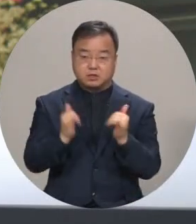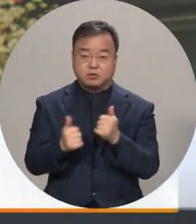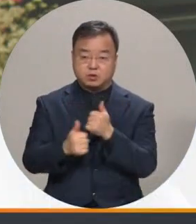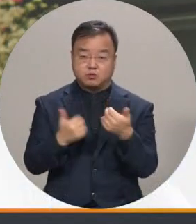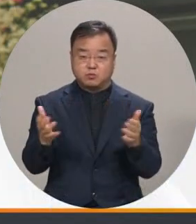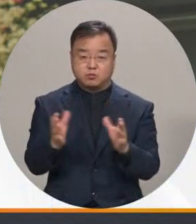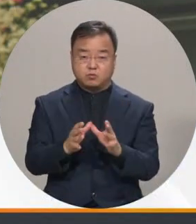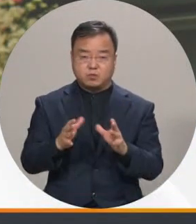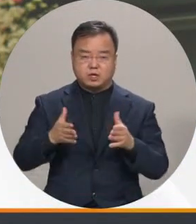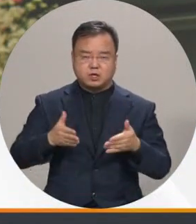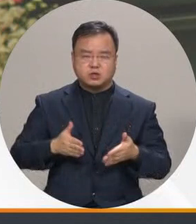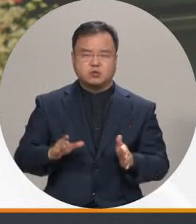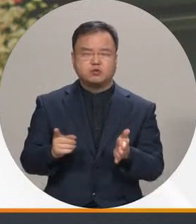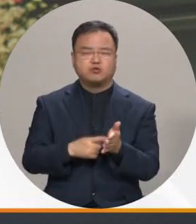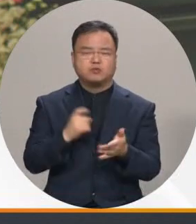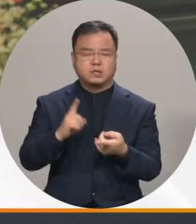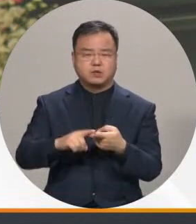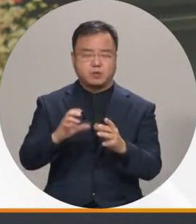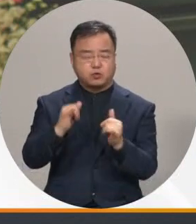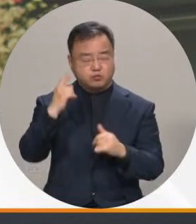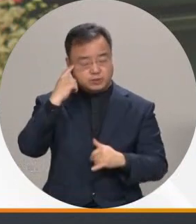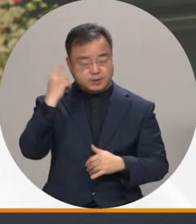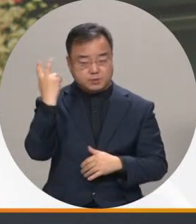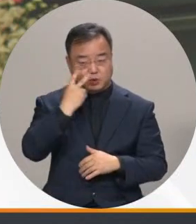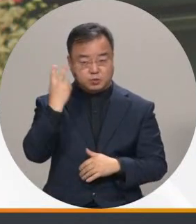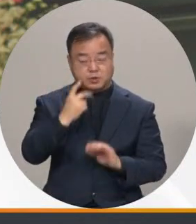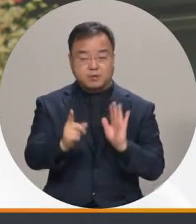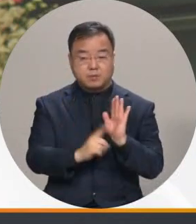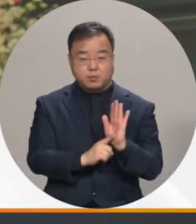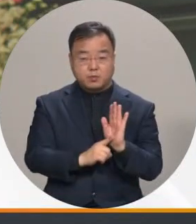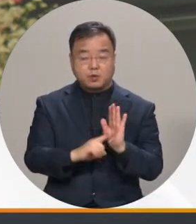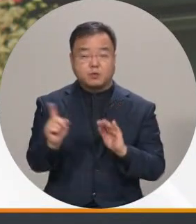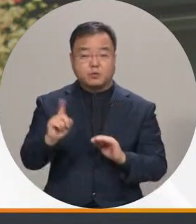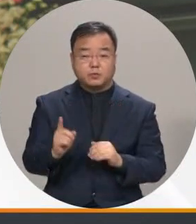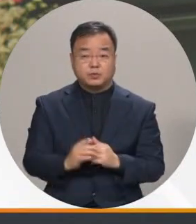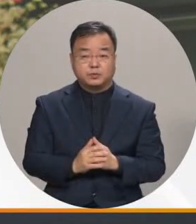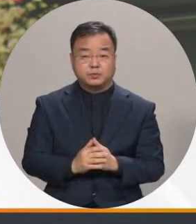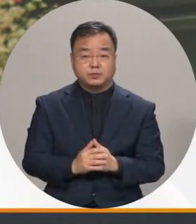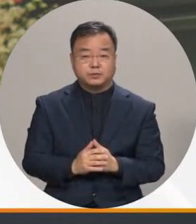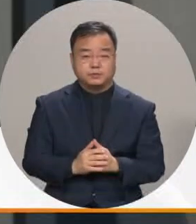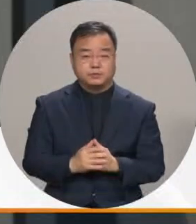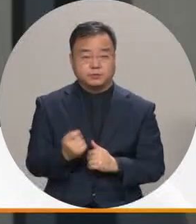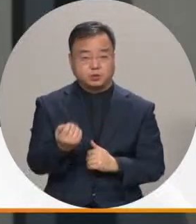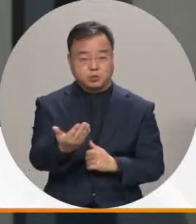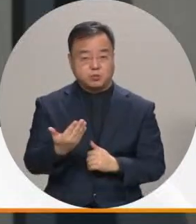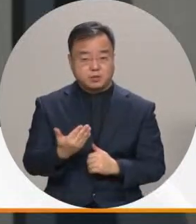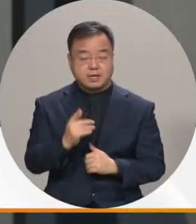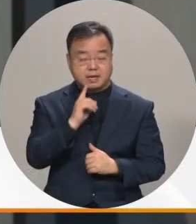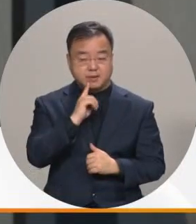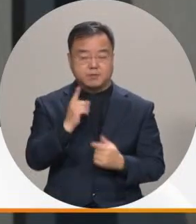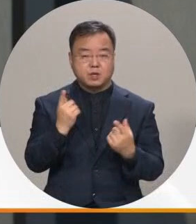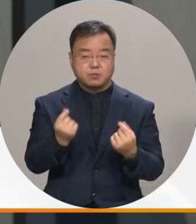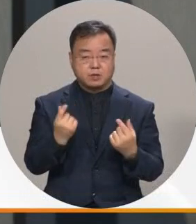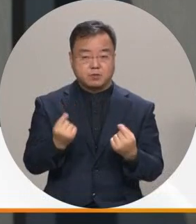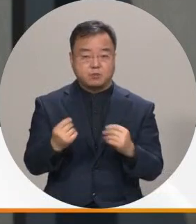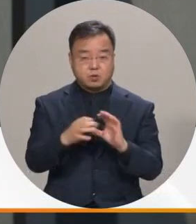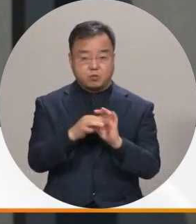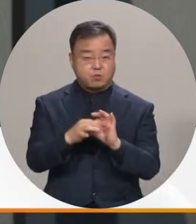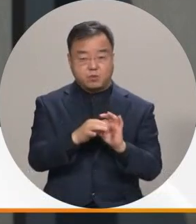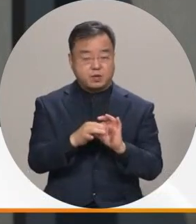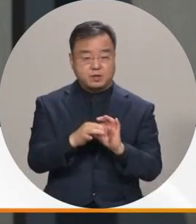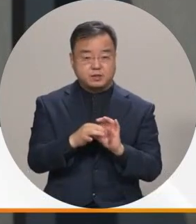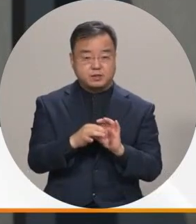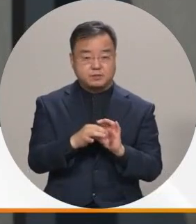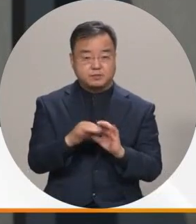발표하셨습니다이 특별히 주목할 만한 부분이 있을까요 뭐 조금 전에 논의 드렸던 그런 관련해서